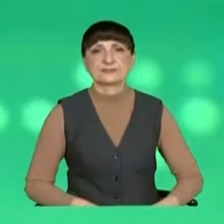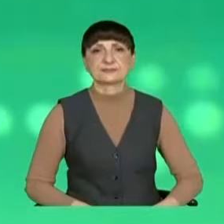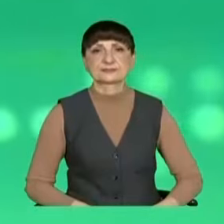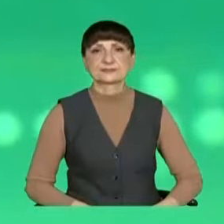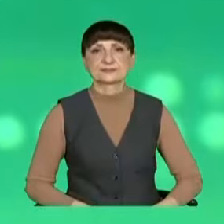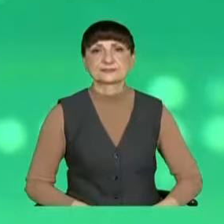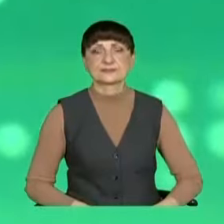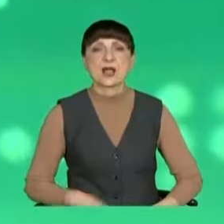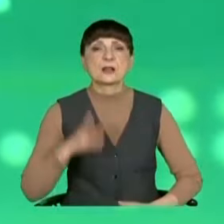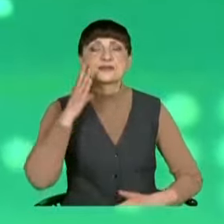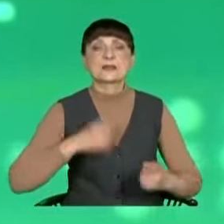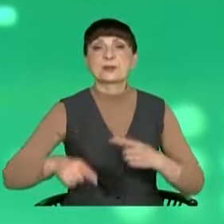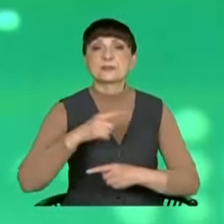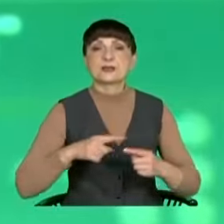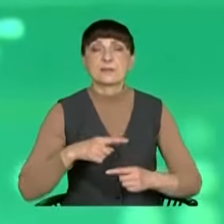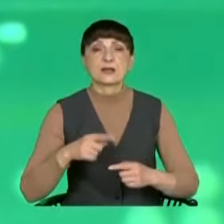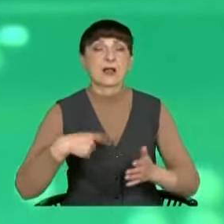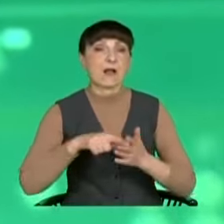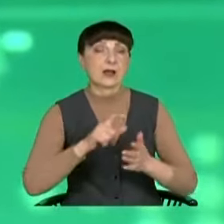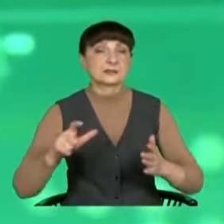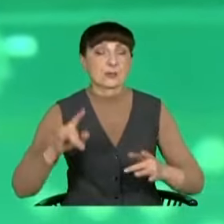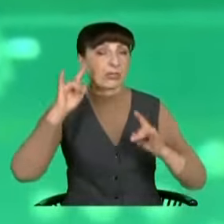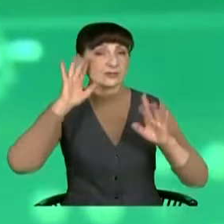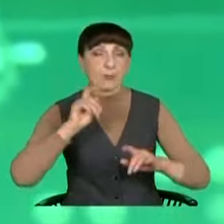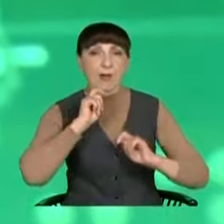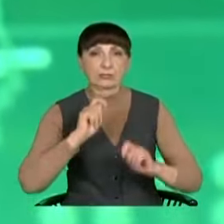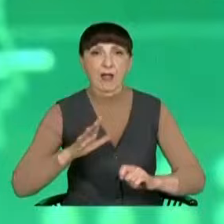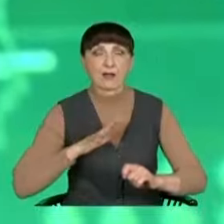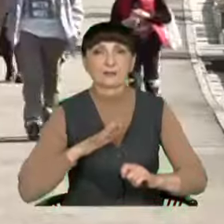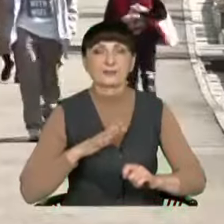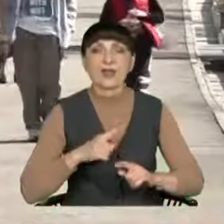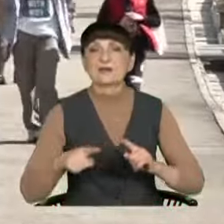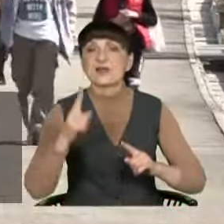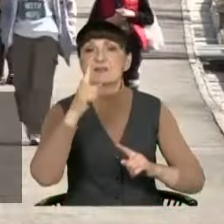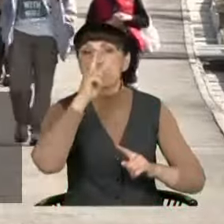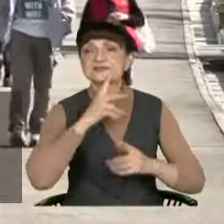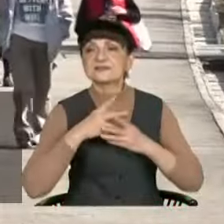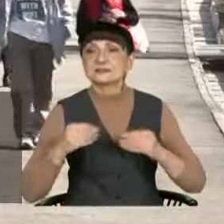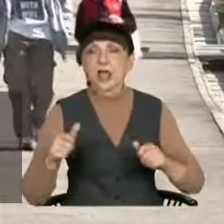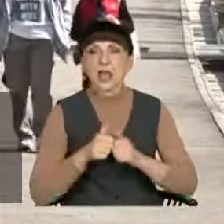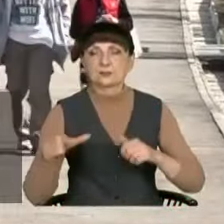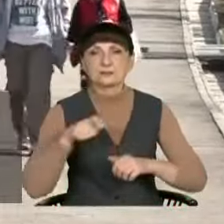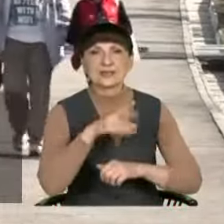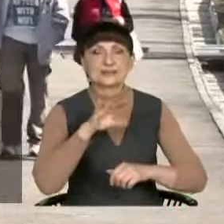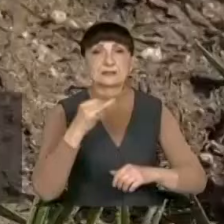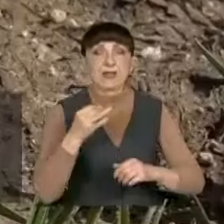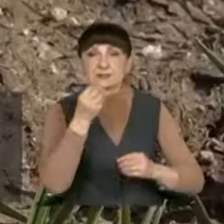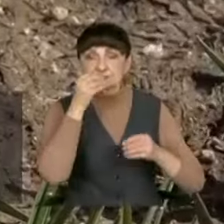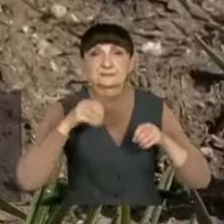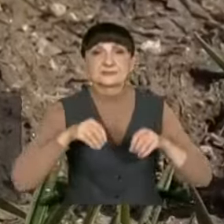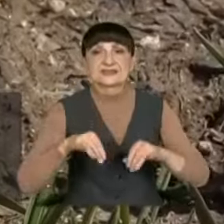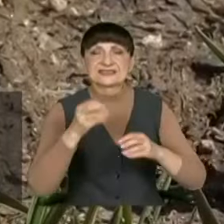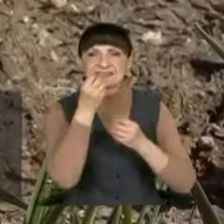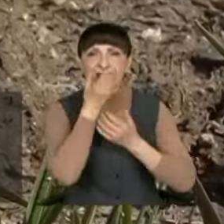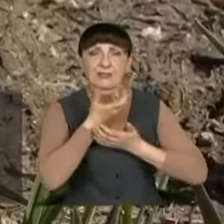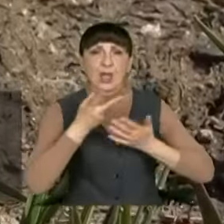алматинские предприниматели преподнесли горожанам неожиданный подарок в первый месяц весны вдоль речки и Синтай зацвели крокусы